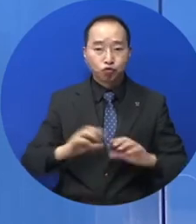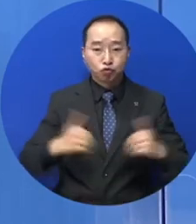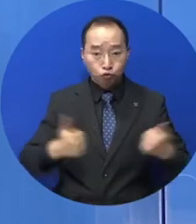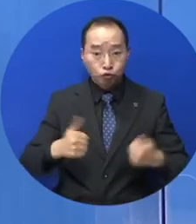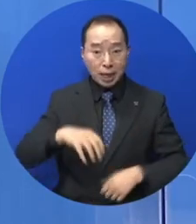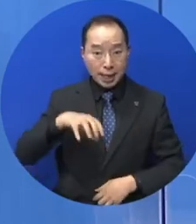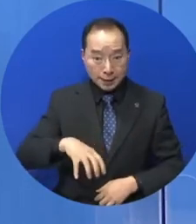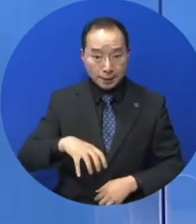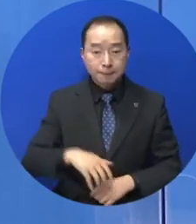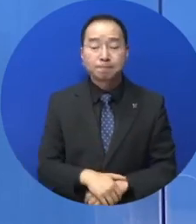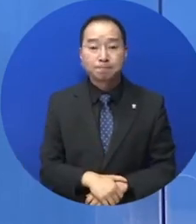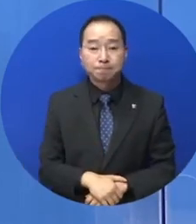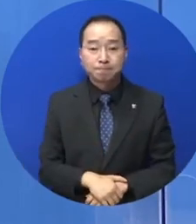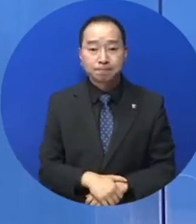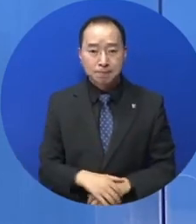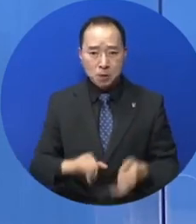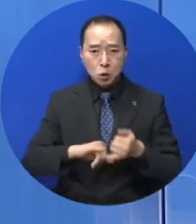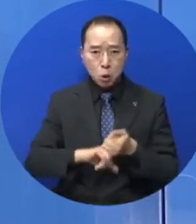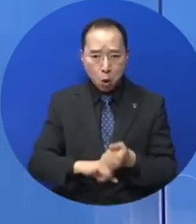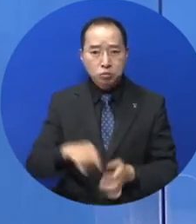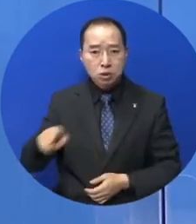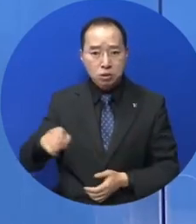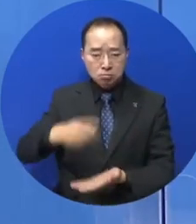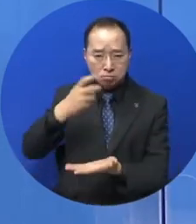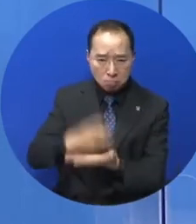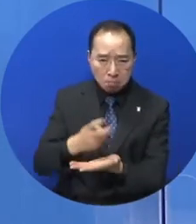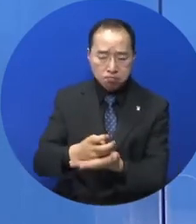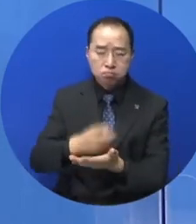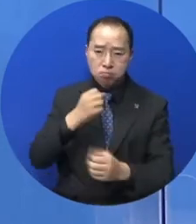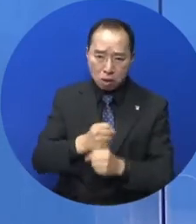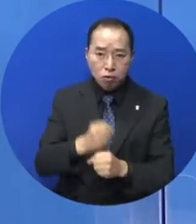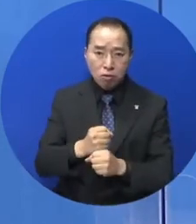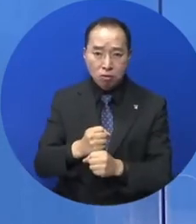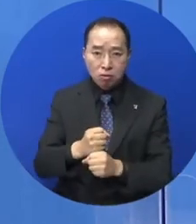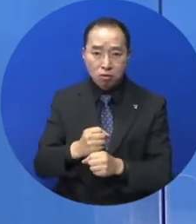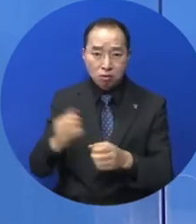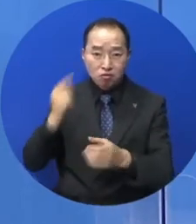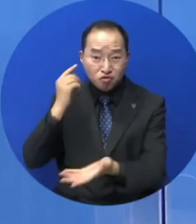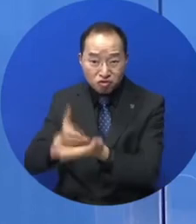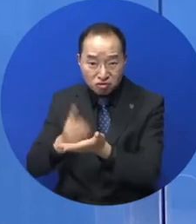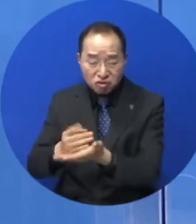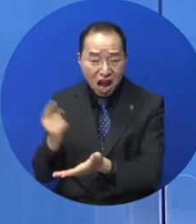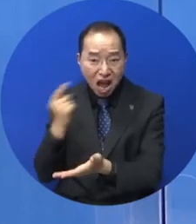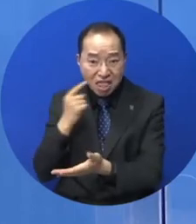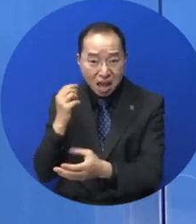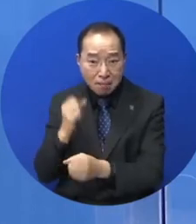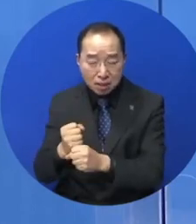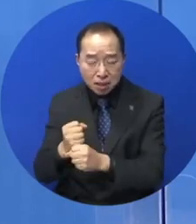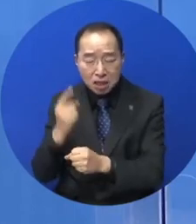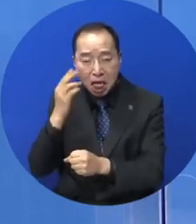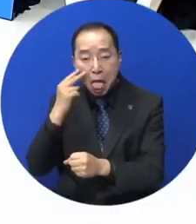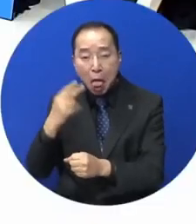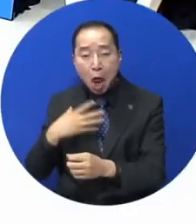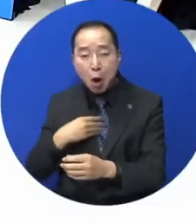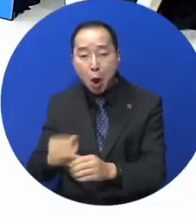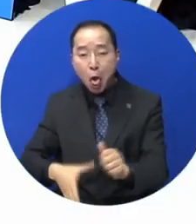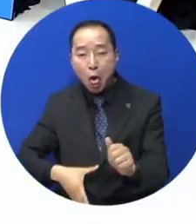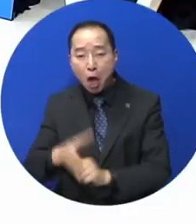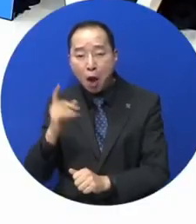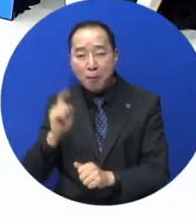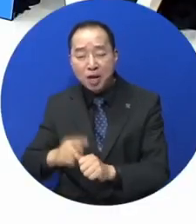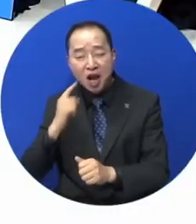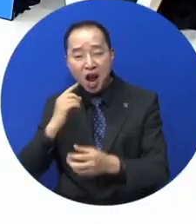국회에서 반드시 법 제도를 해서 저렇게 일부러 누구에게 피해를 입히기 위해서 또 거짓말을